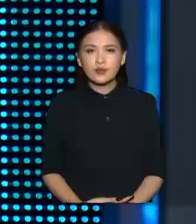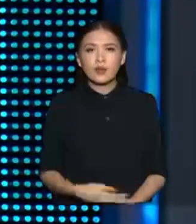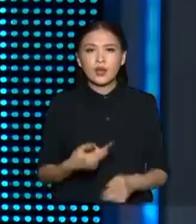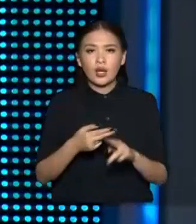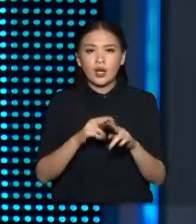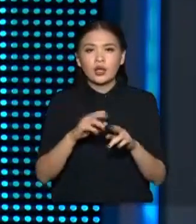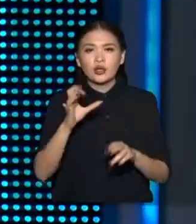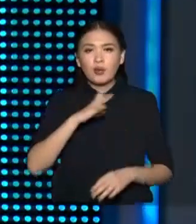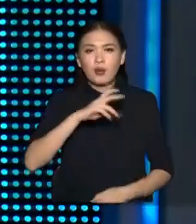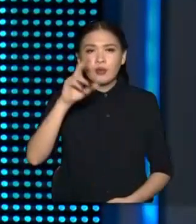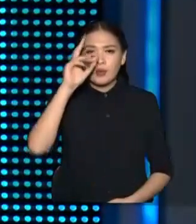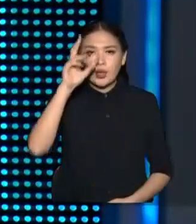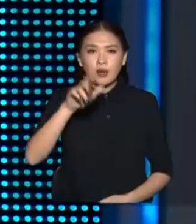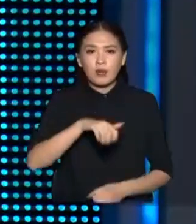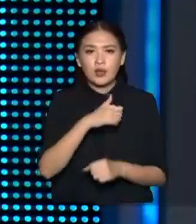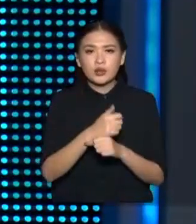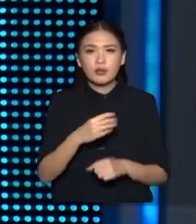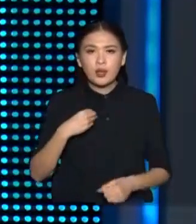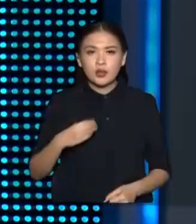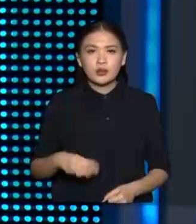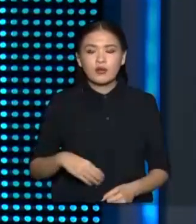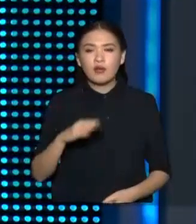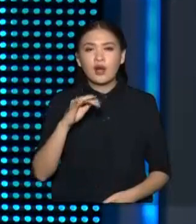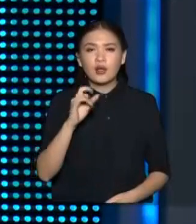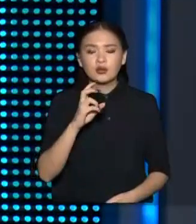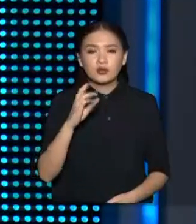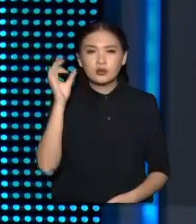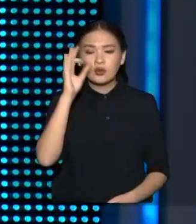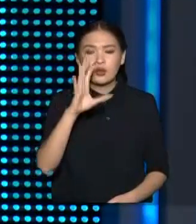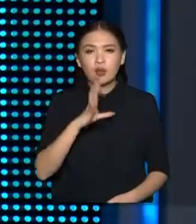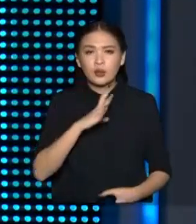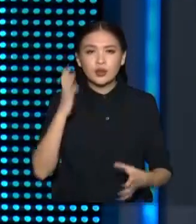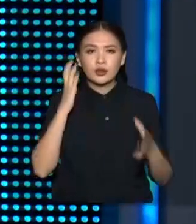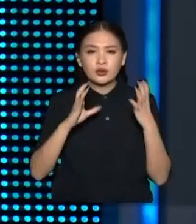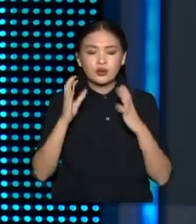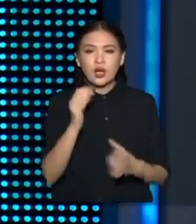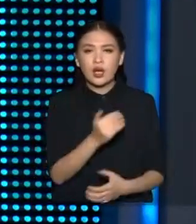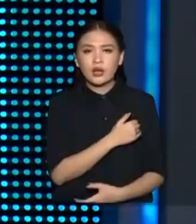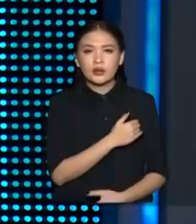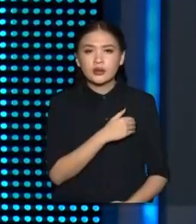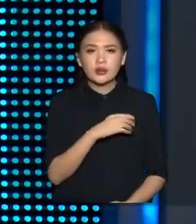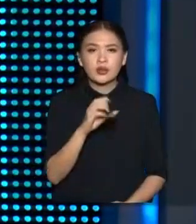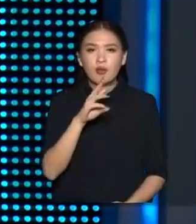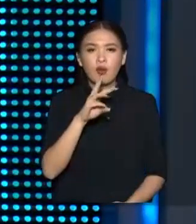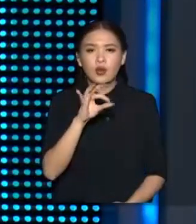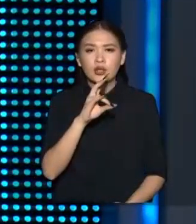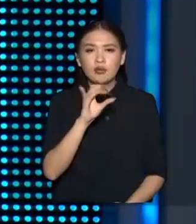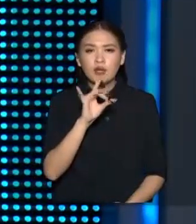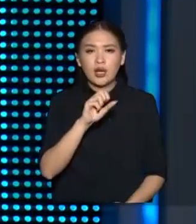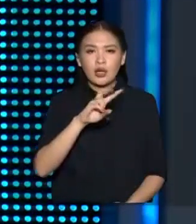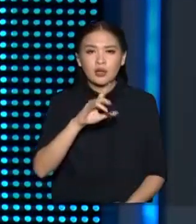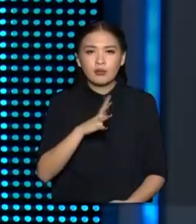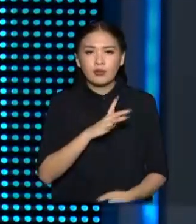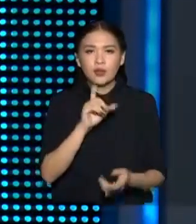Сонымен қатар мемлекет басшысы Парижде француз халықаралық қатынастар институтының негізін қалаушы Тиери де Монбриальмен